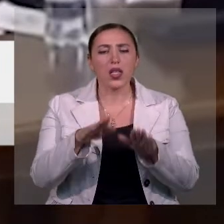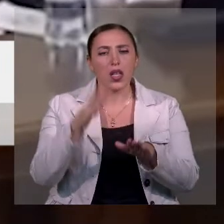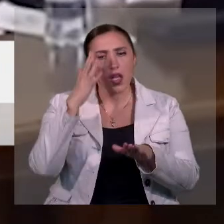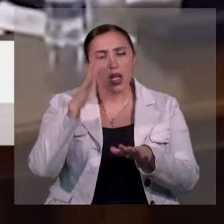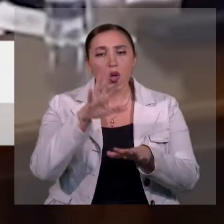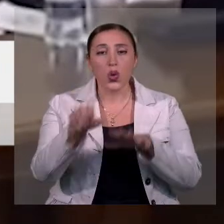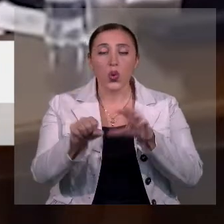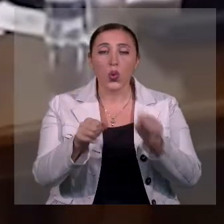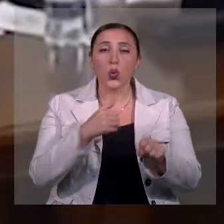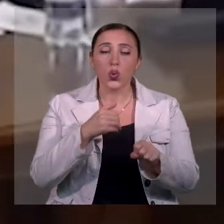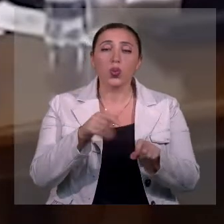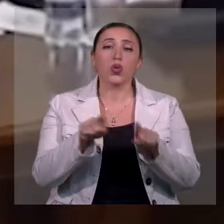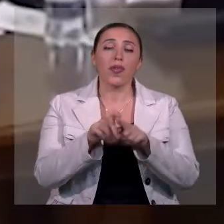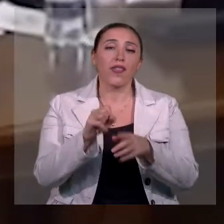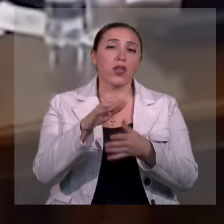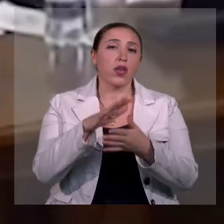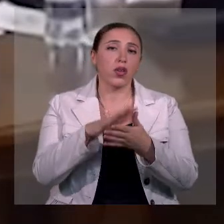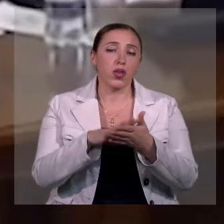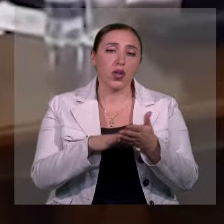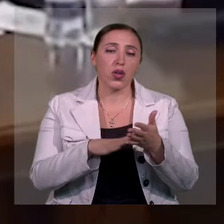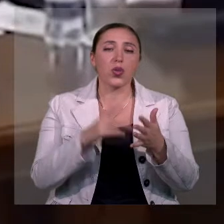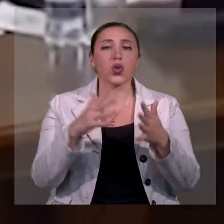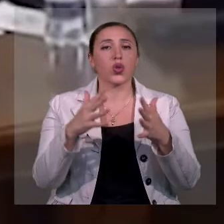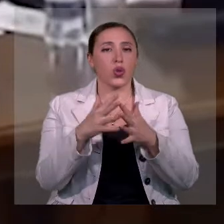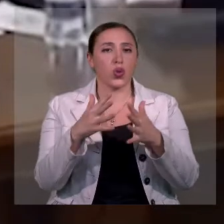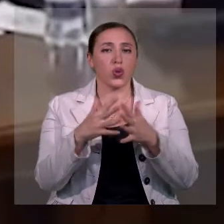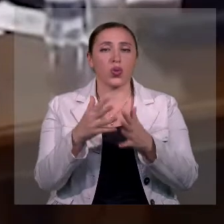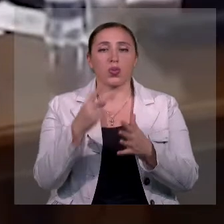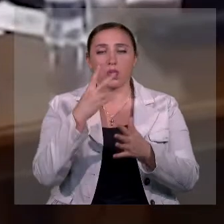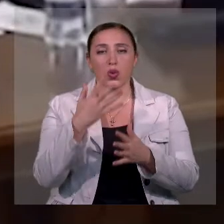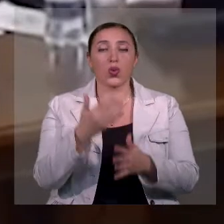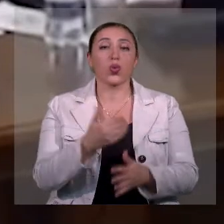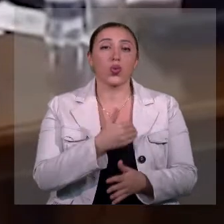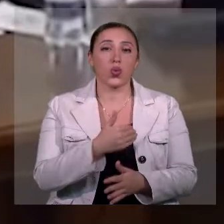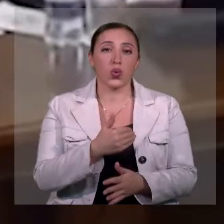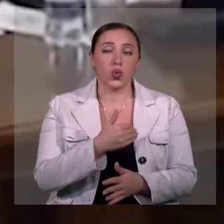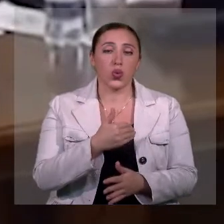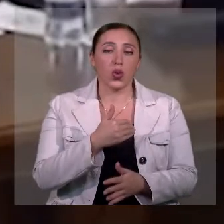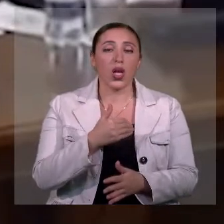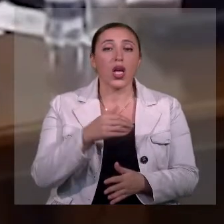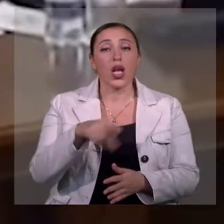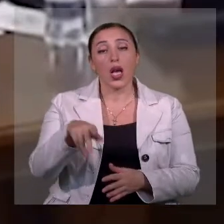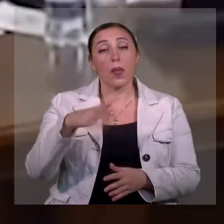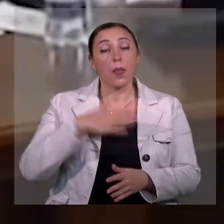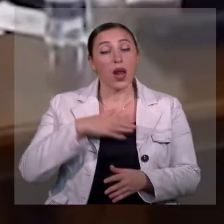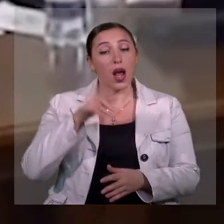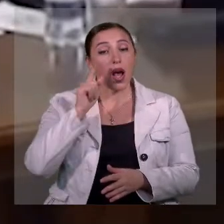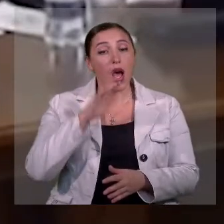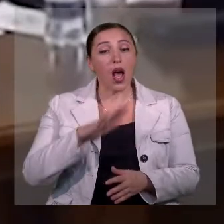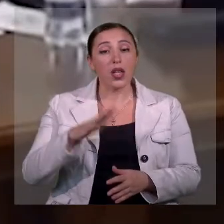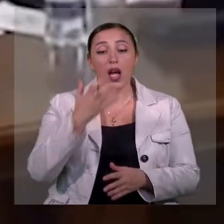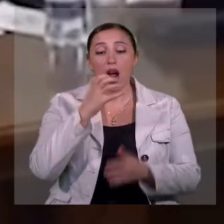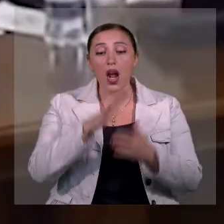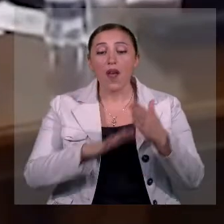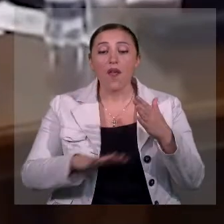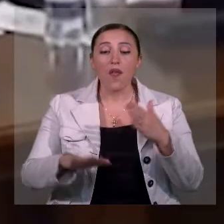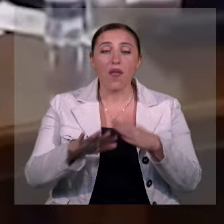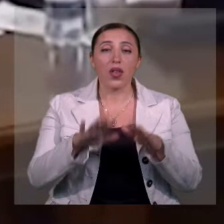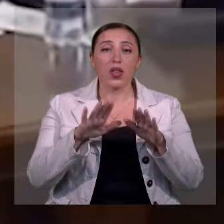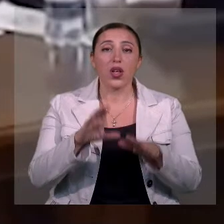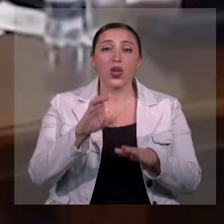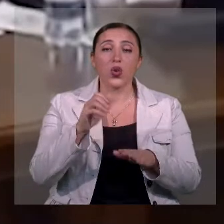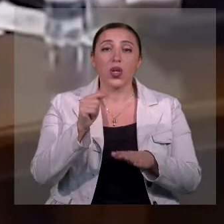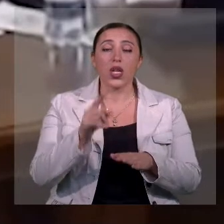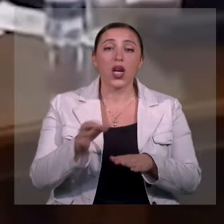հավակնությունների մասին եւ պատրաստ է շարունակել ակտիվ ռազմական գործողությունները երկրի հարավային հատվածի Սյունիքի մարզի